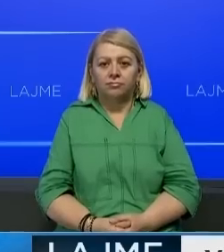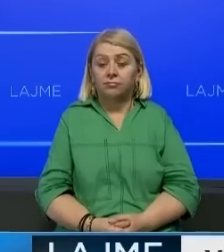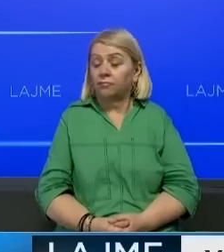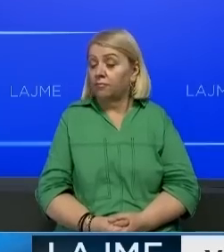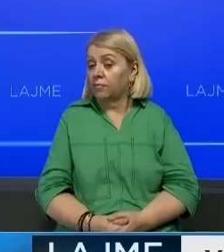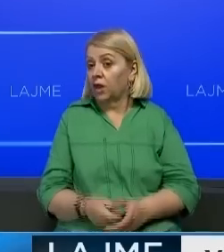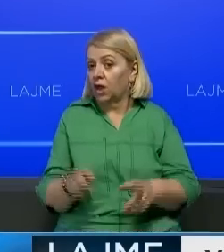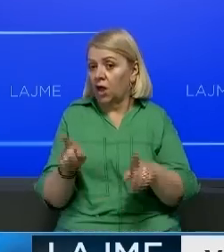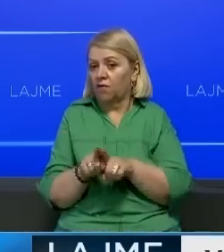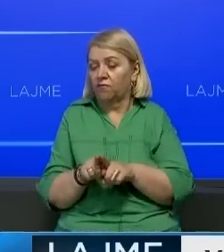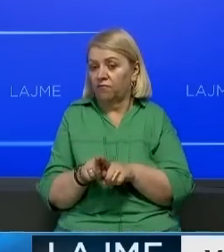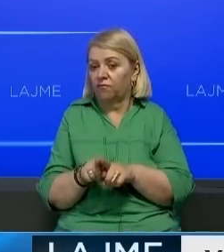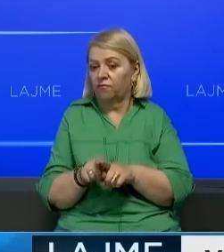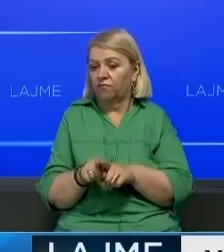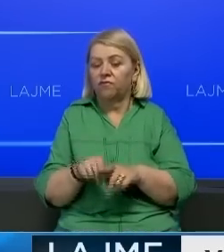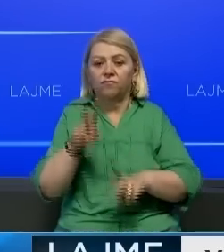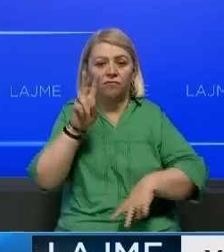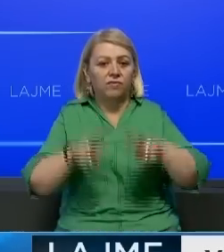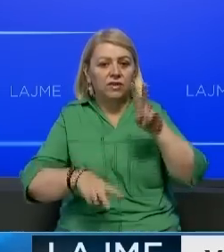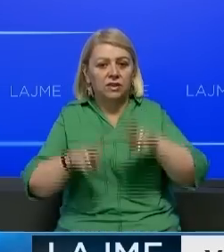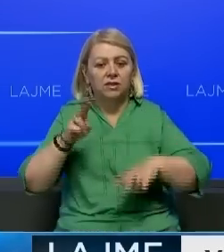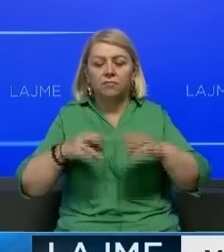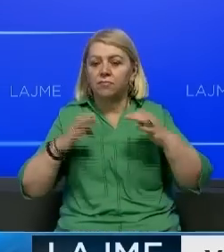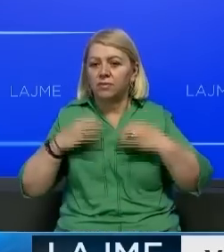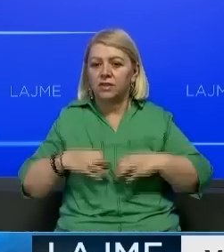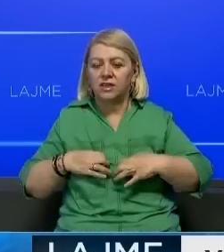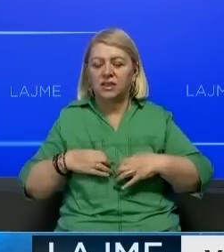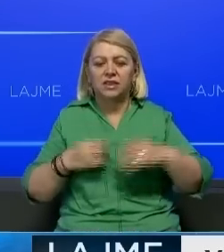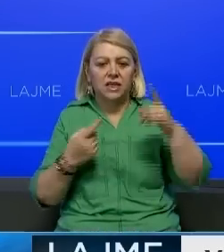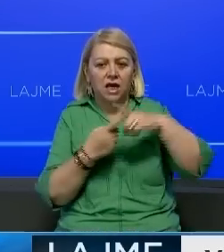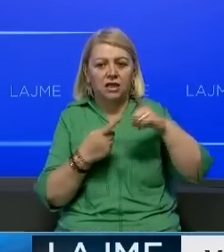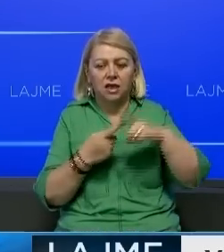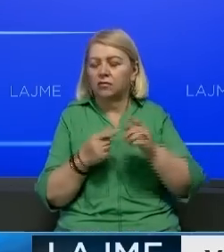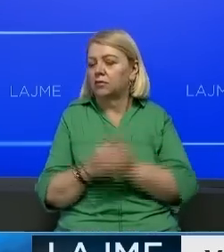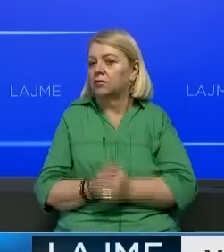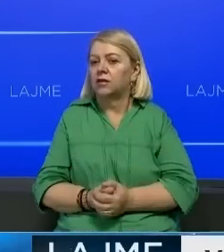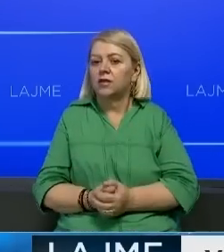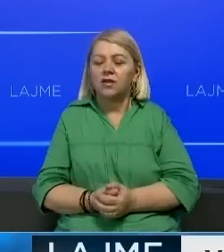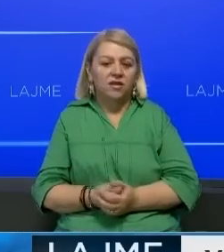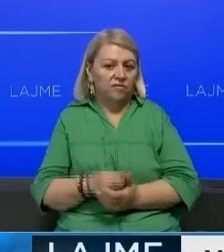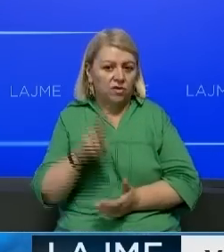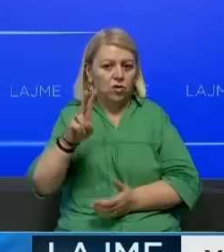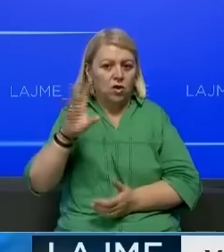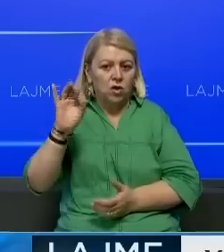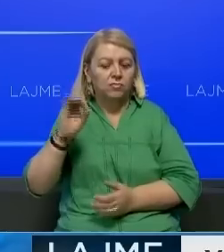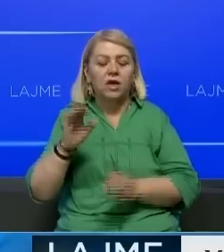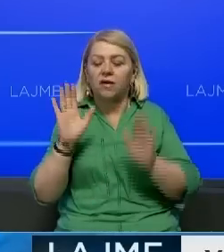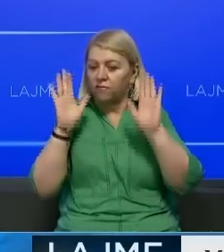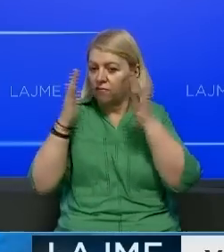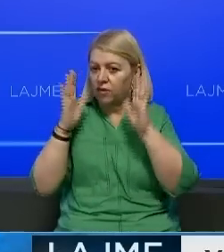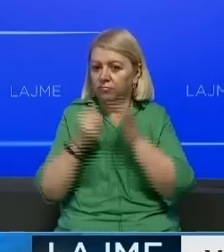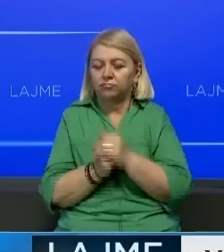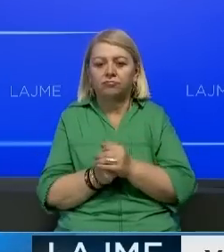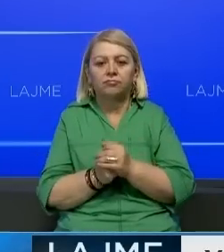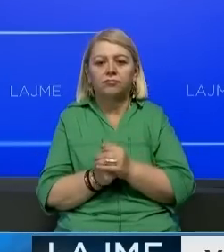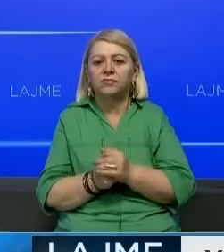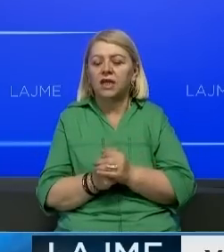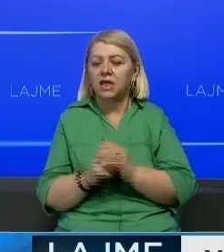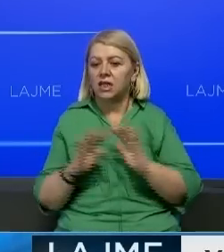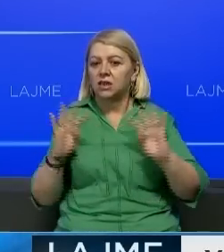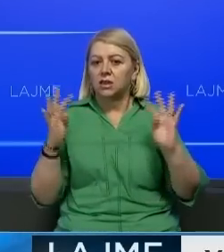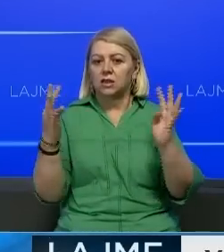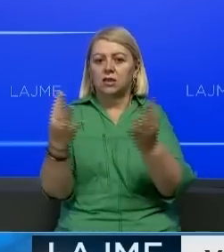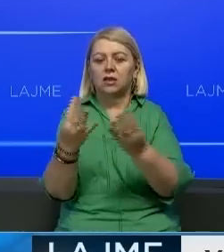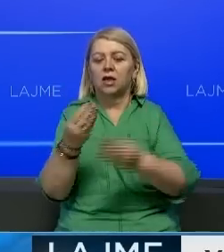Në kuadër të vizitës në Tajland, presidenti i vendit Vjosa Osmani ka njoftuar nëpërmjet rrjetit social Facebook se është mbajtur tryeza e